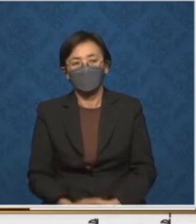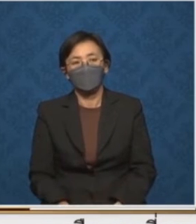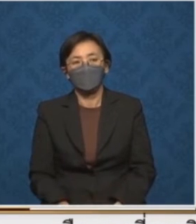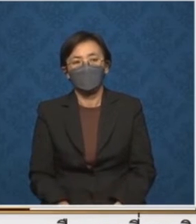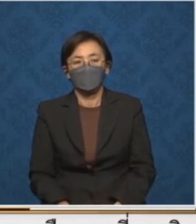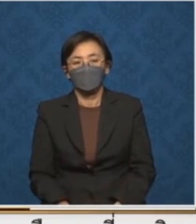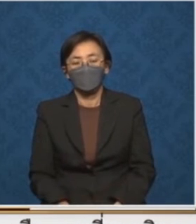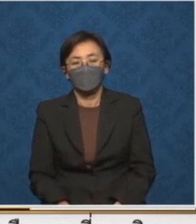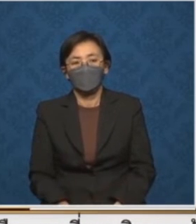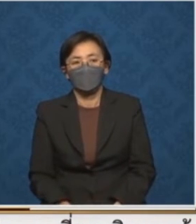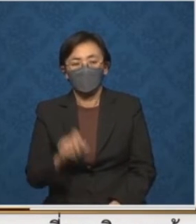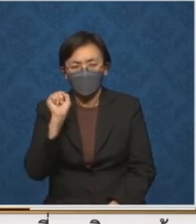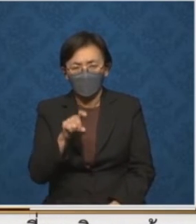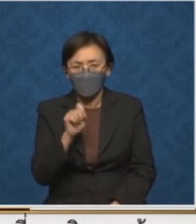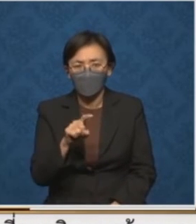ไปดูแผนต่ไปครับ